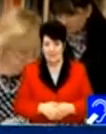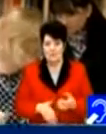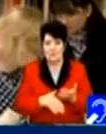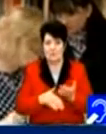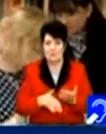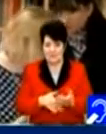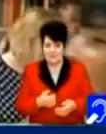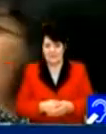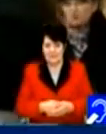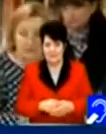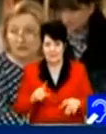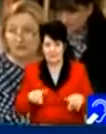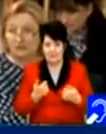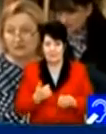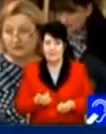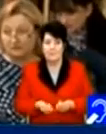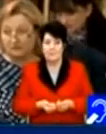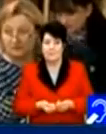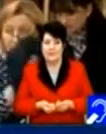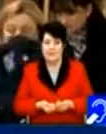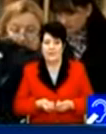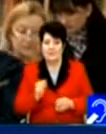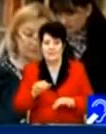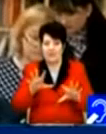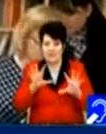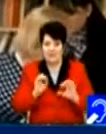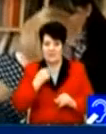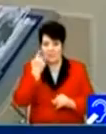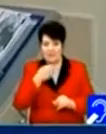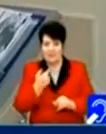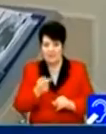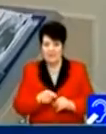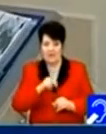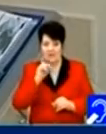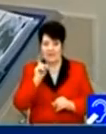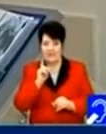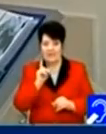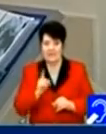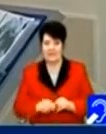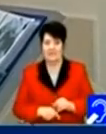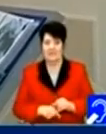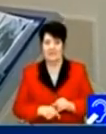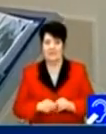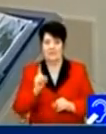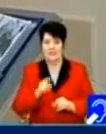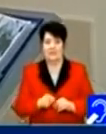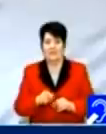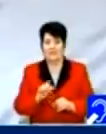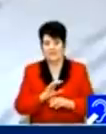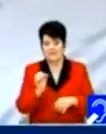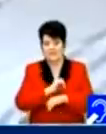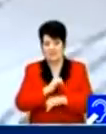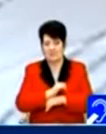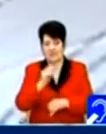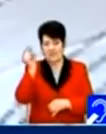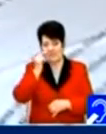la mărirea vizibilității institutului și atragerea personalului tânăr, cum ar fi chiar din băncile liceelor. Este